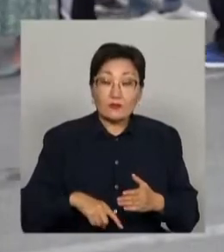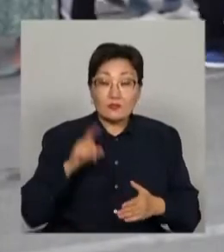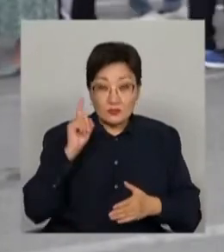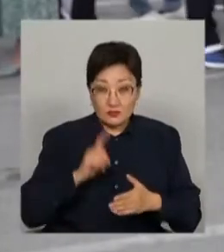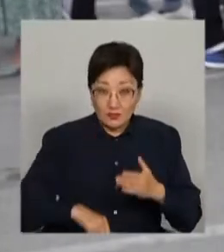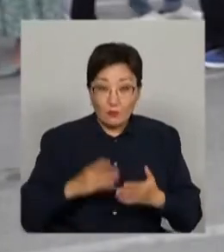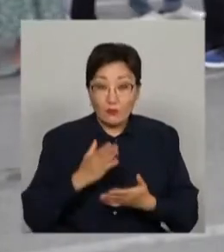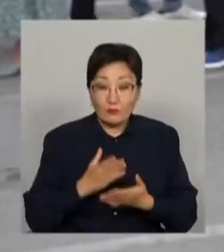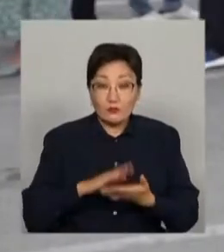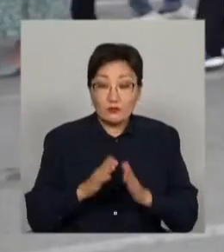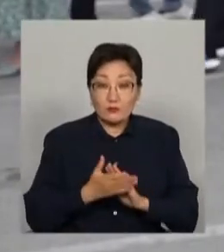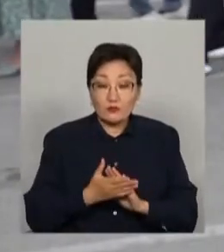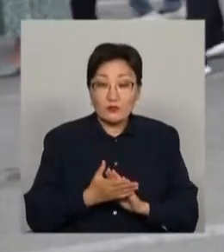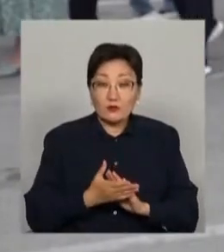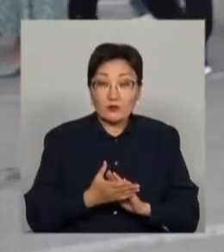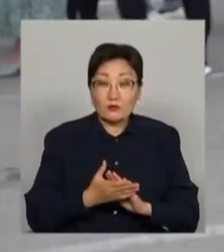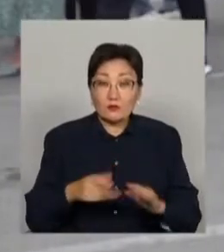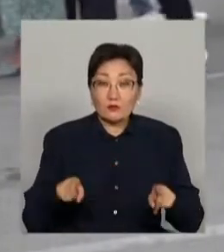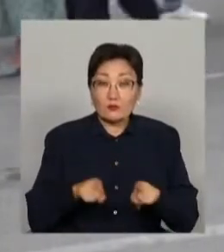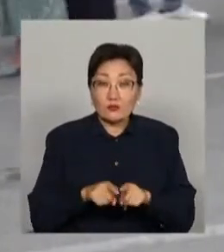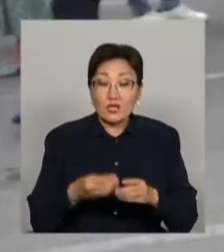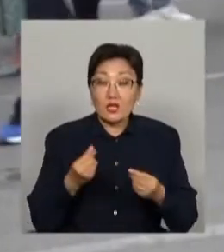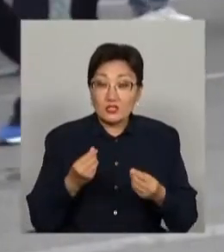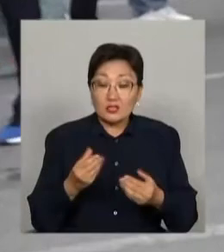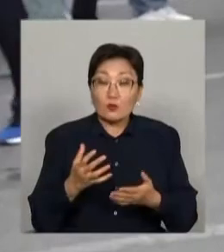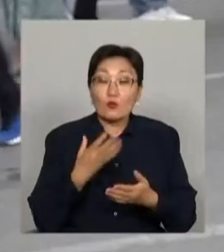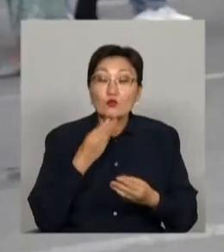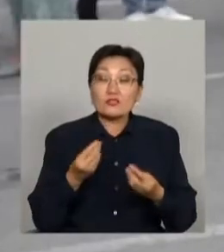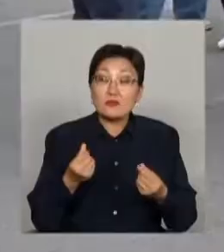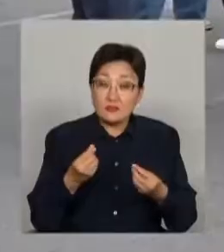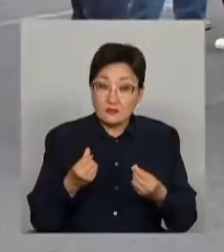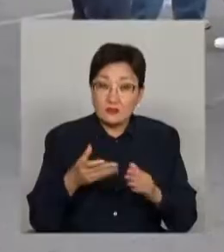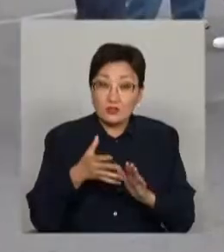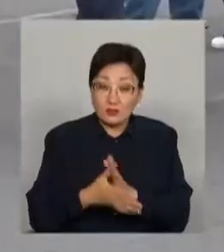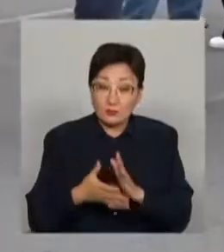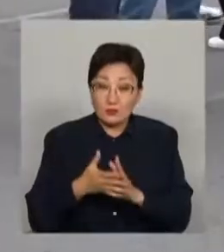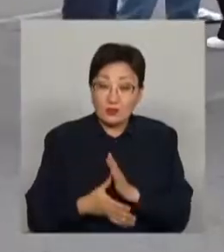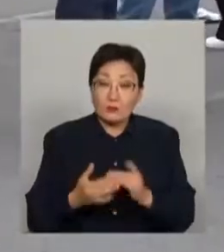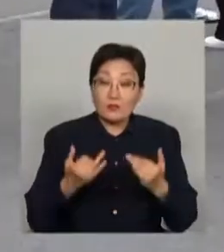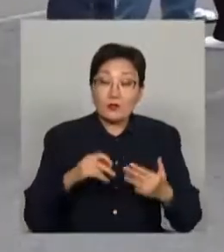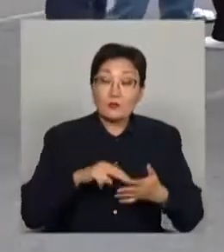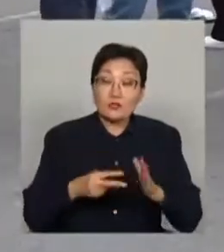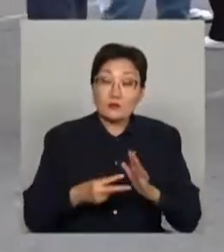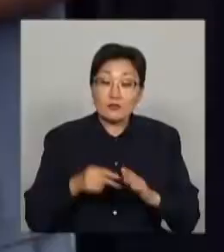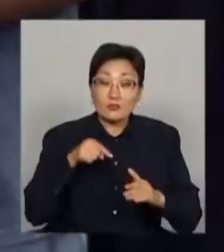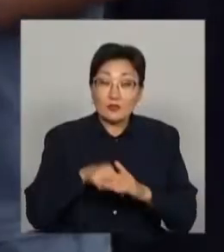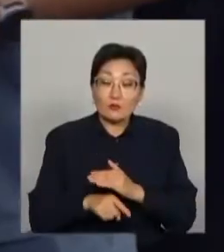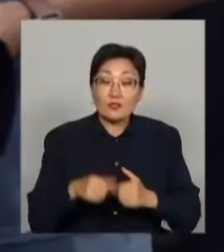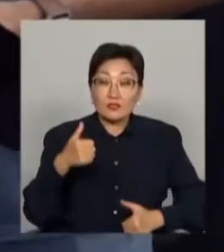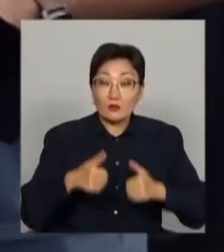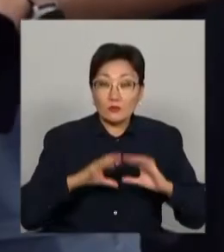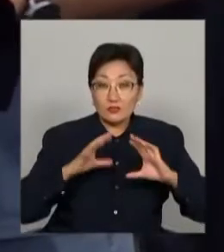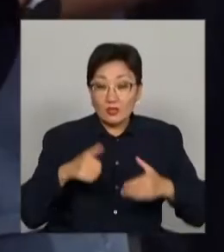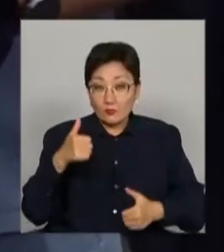болғандықтан өз күшімен міне ақша бөліп барып отырсың. Сондай үлкен жарысқа. Спортшылардың ендігі мақсаты ішкі біріншіліктері мен